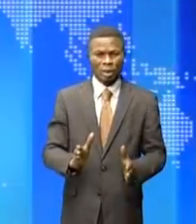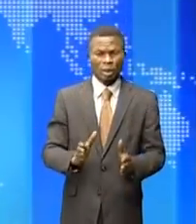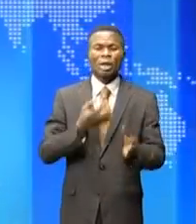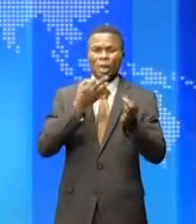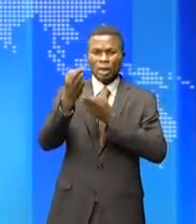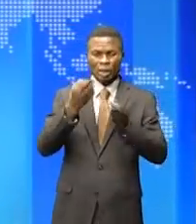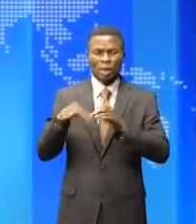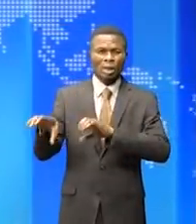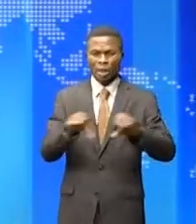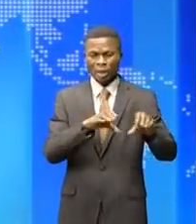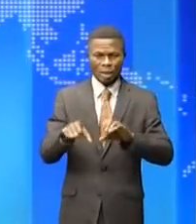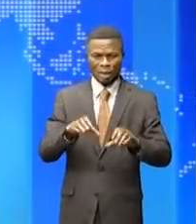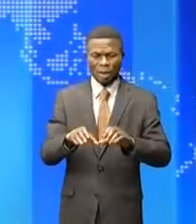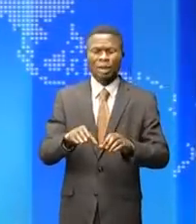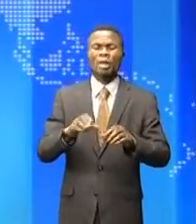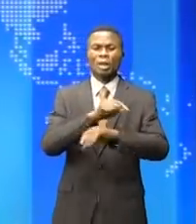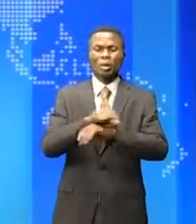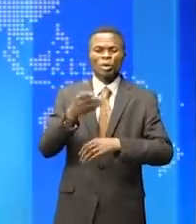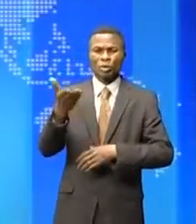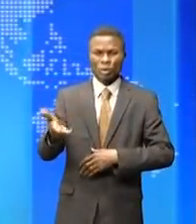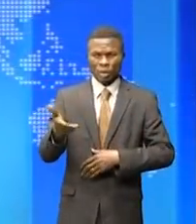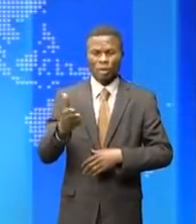l'action de leur institution